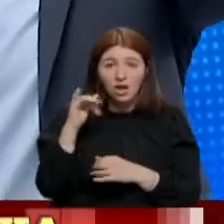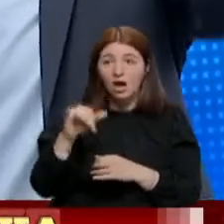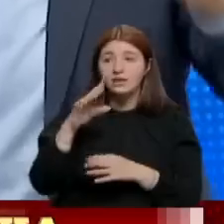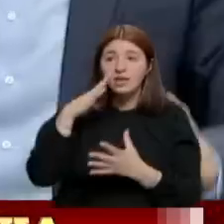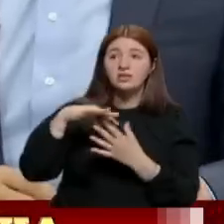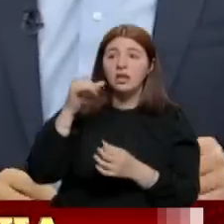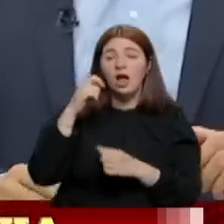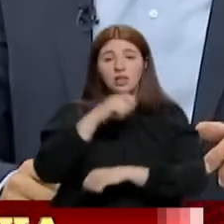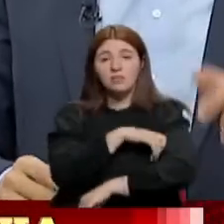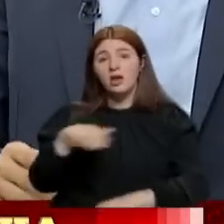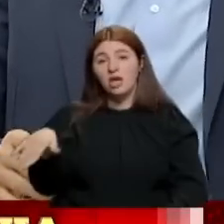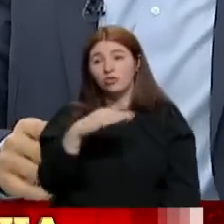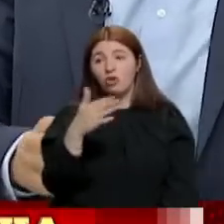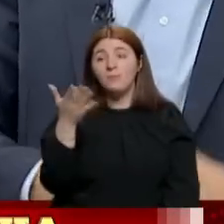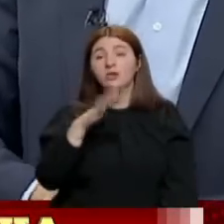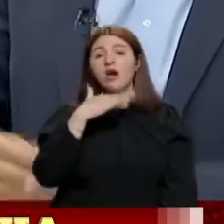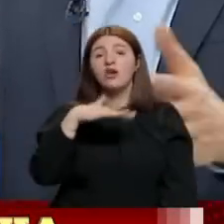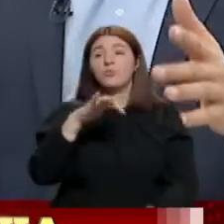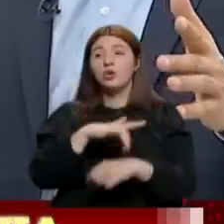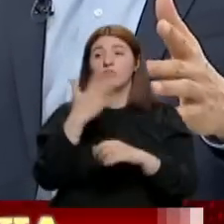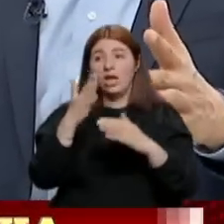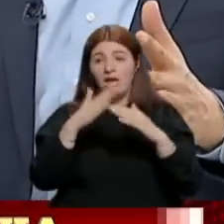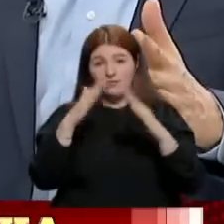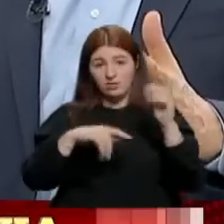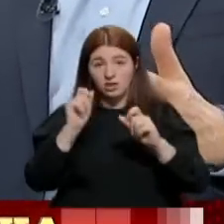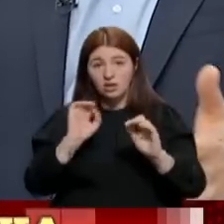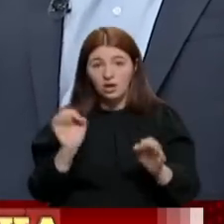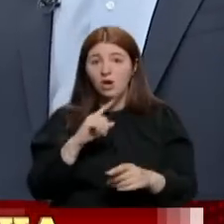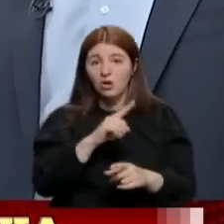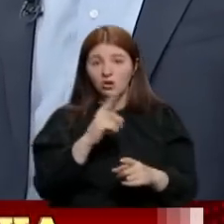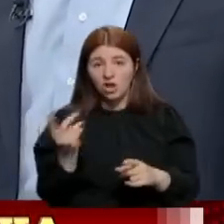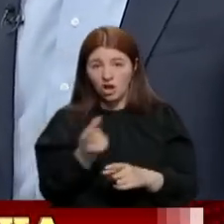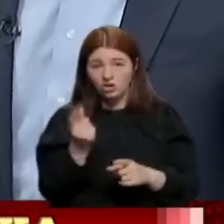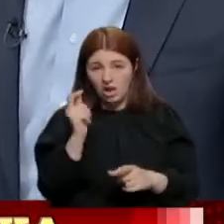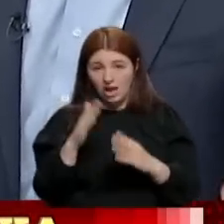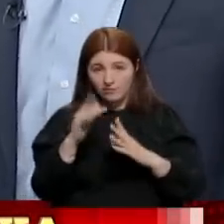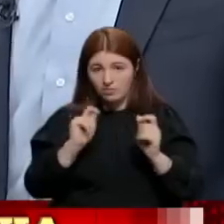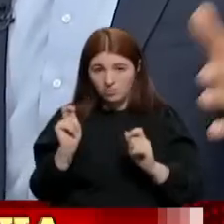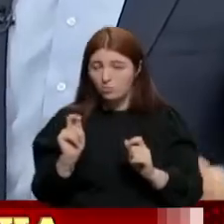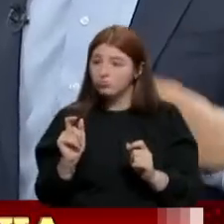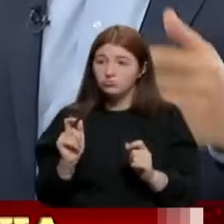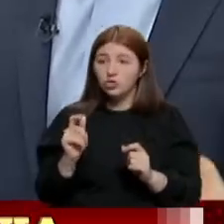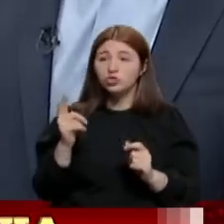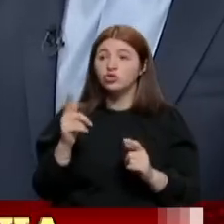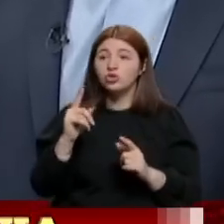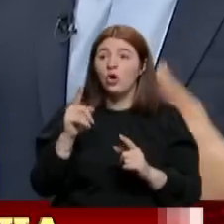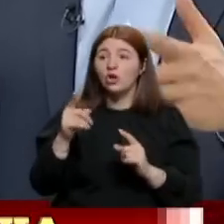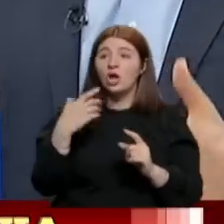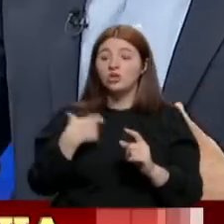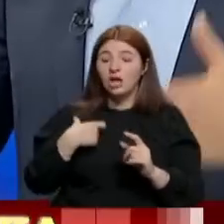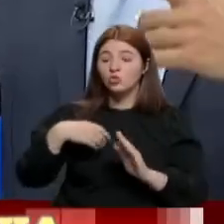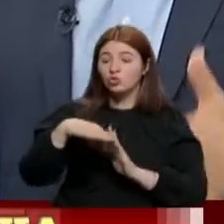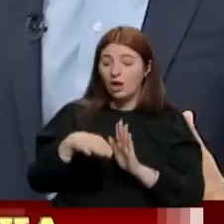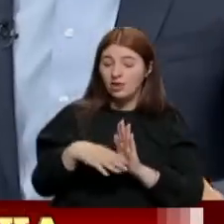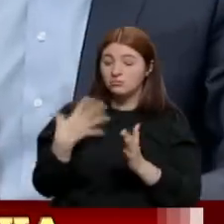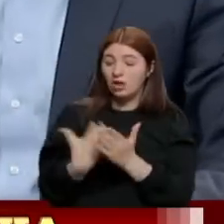insanımız Almanya'ya gidiyor. Başka Avrupa ülkelerine gidiyor. Ev yapıyor değil mi? Orada kaçak köçek ev yapabiliyor mu? Yapamıyor. Çünkü regülasyonlar var, kurallar